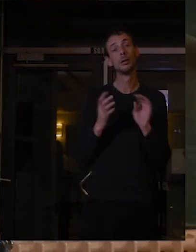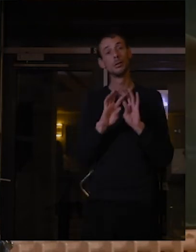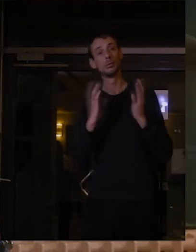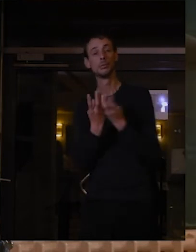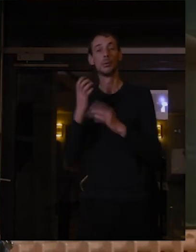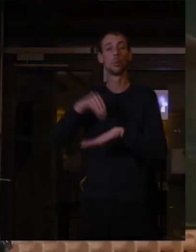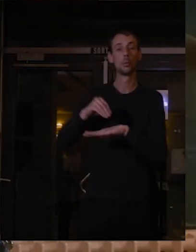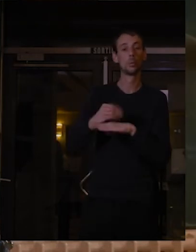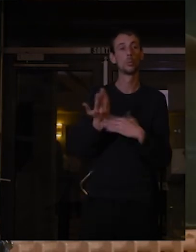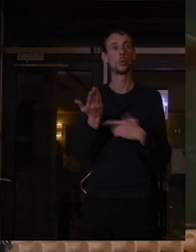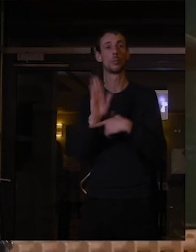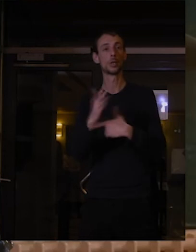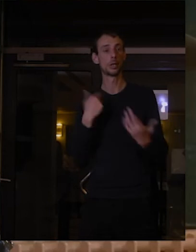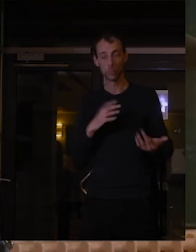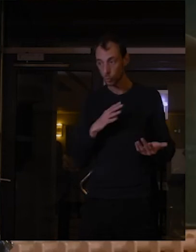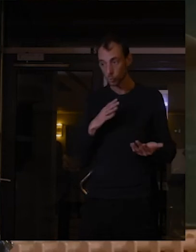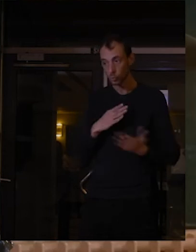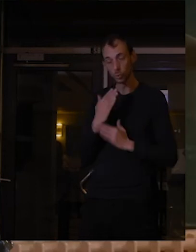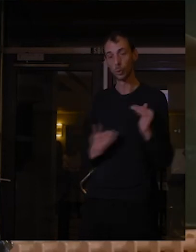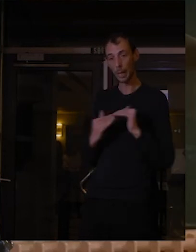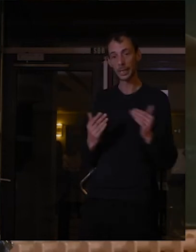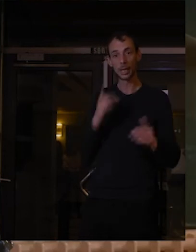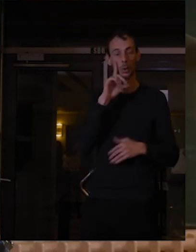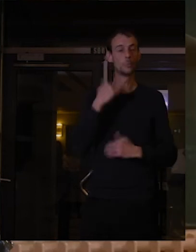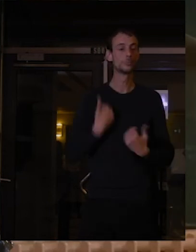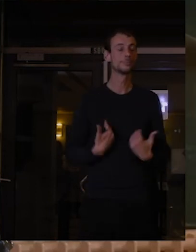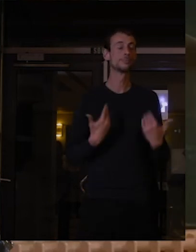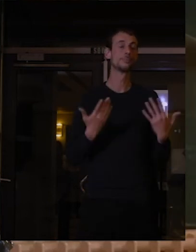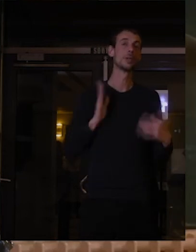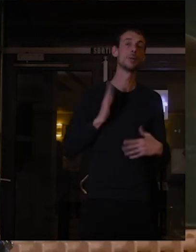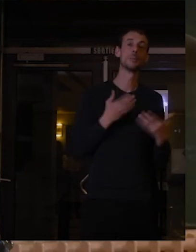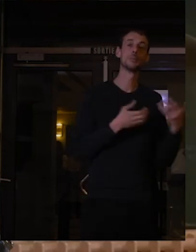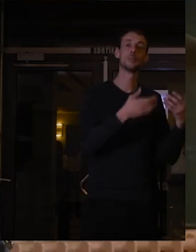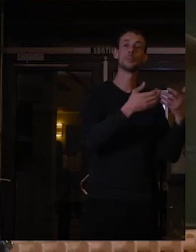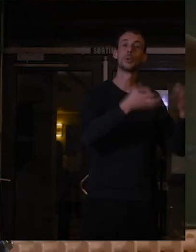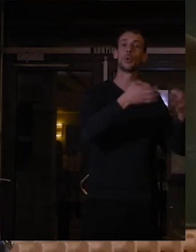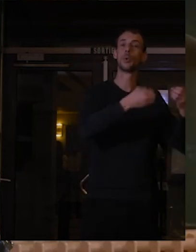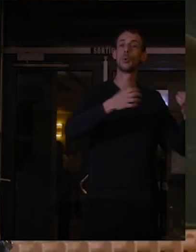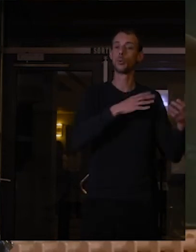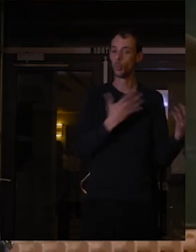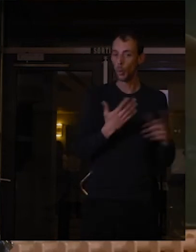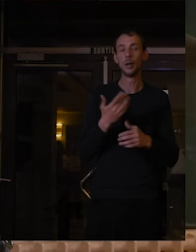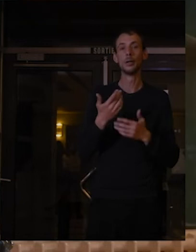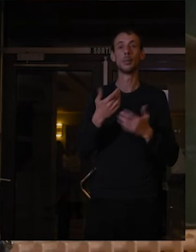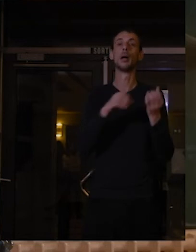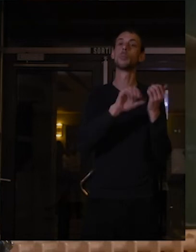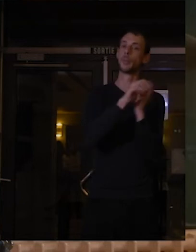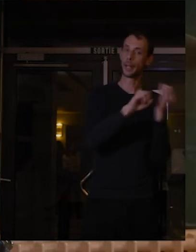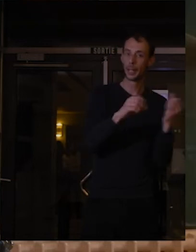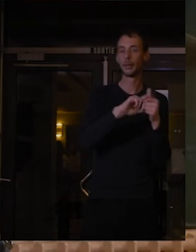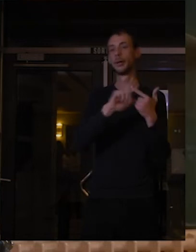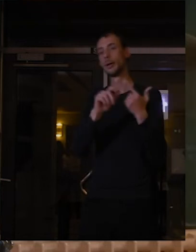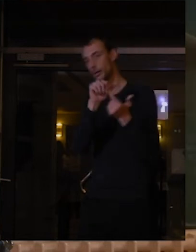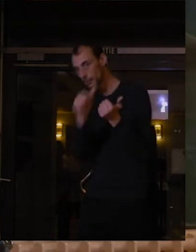Nous nous présentons, donc le barreau de Bordeaux est composé d'un bâtonnier, d'un vice-bâtonnier, et